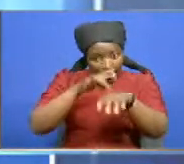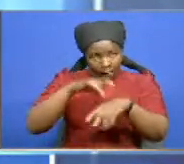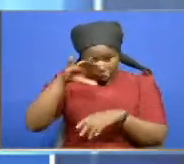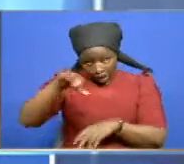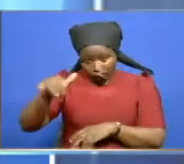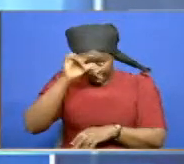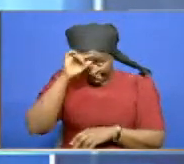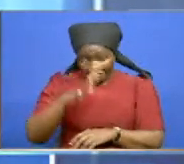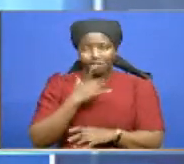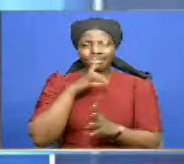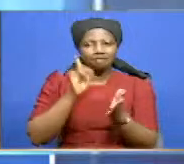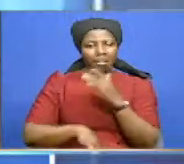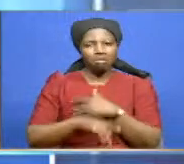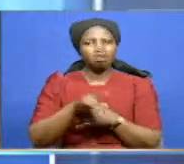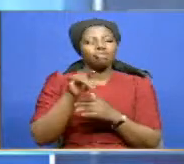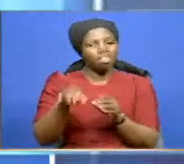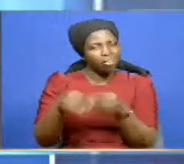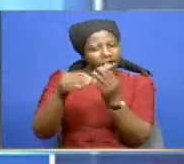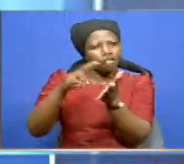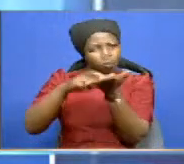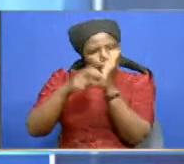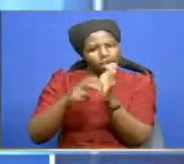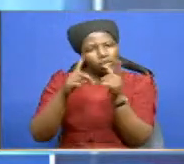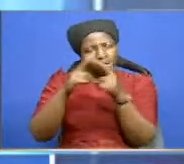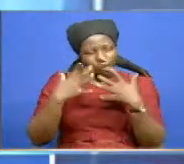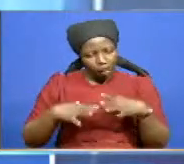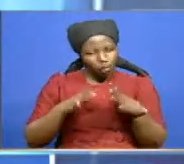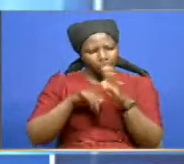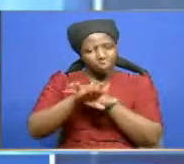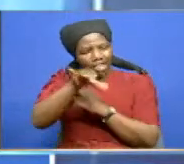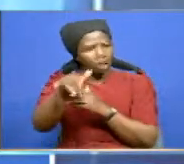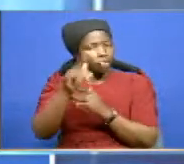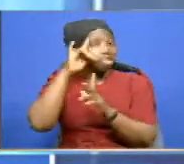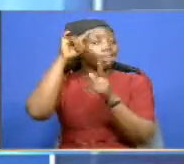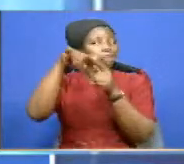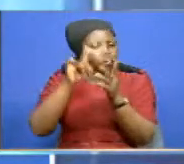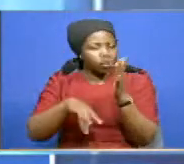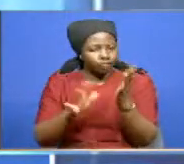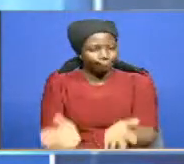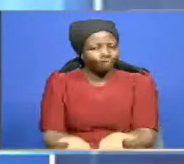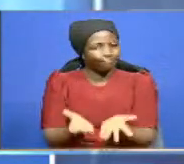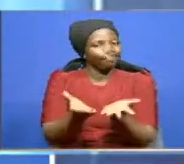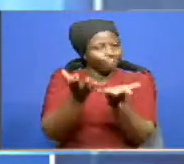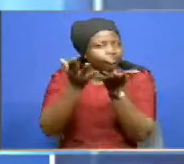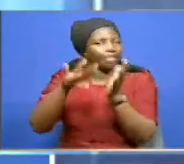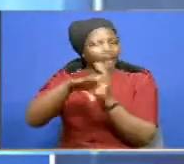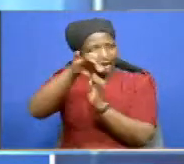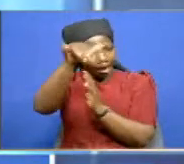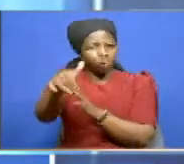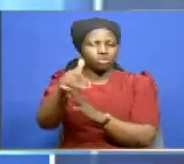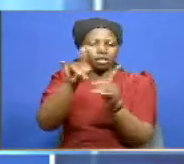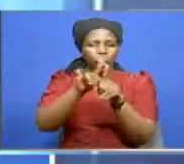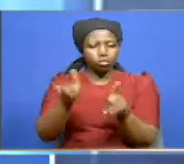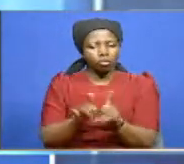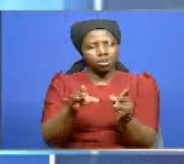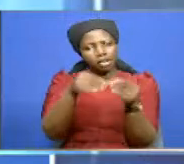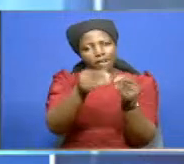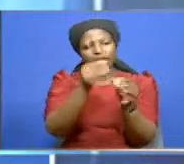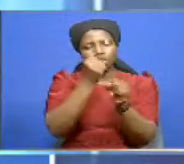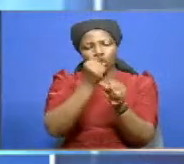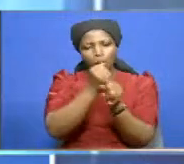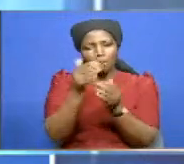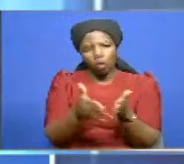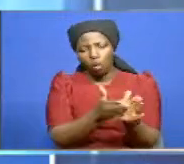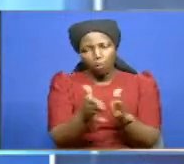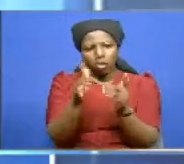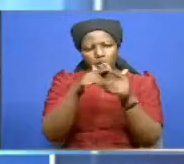kwa wanakandarasi wa kaunti hiyo kama njia ya kuboresha uchumi wa kaunti hiyo na kubuni nafasi za ajira kwa vijana. Taslifu